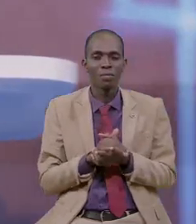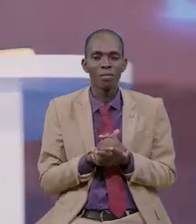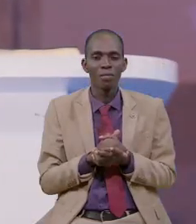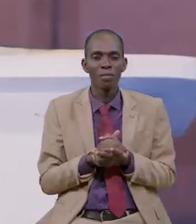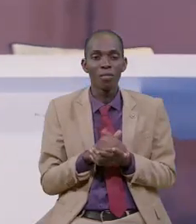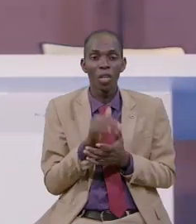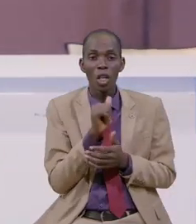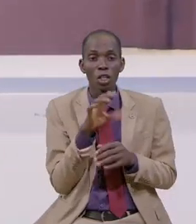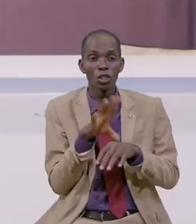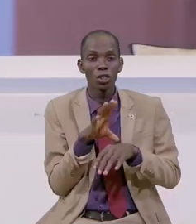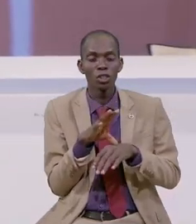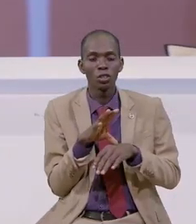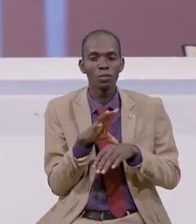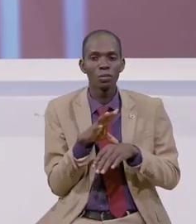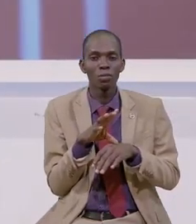Une Église